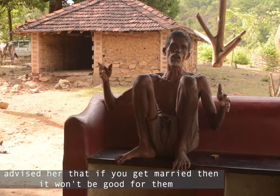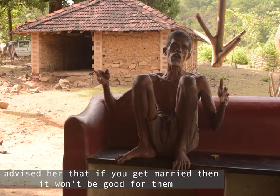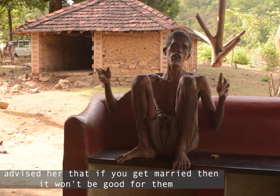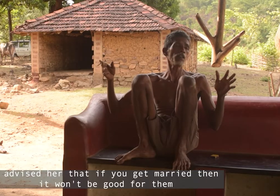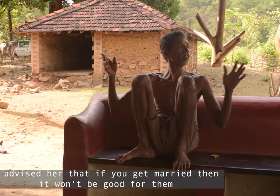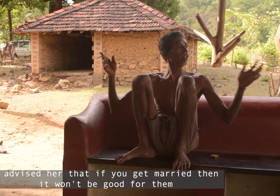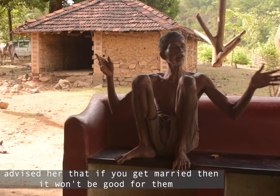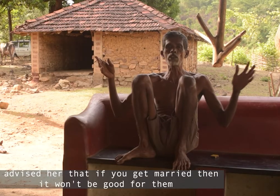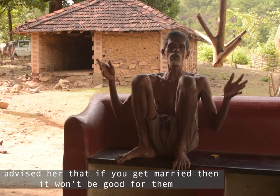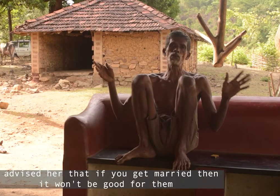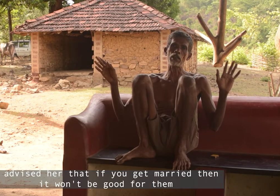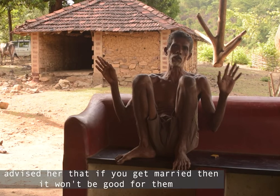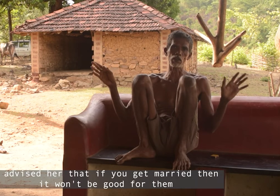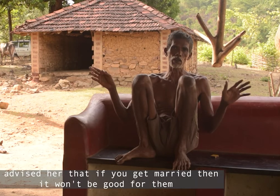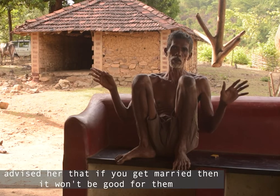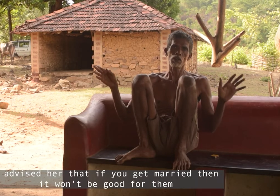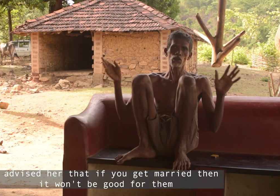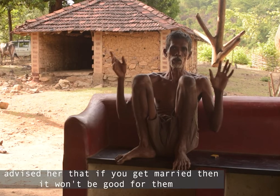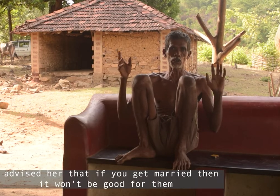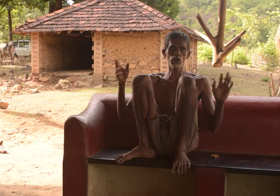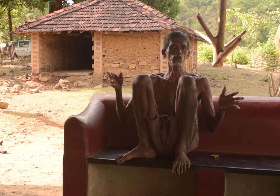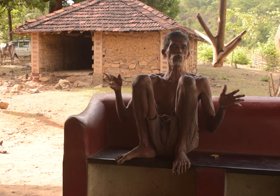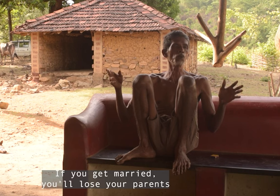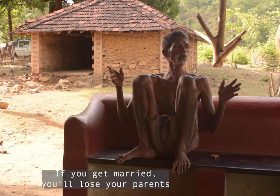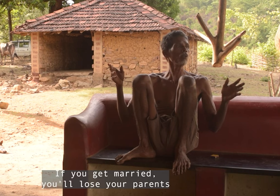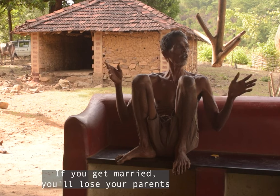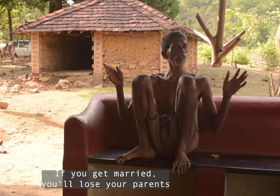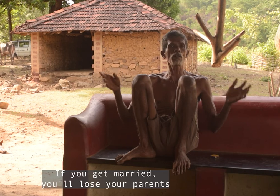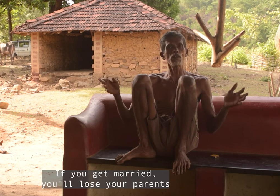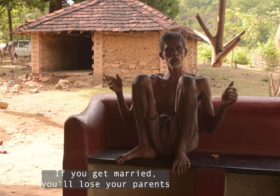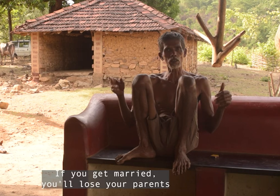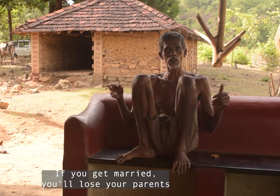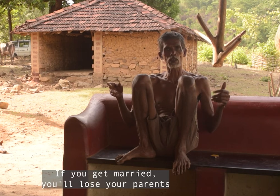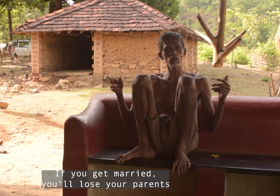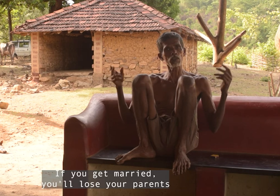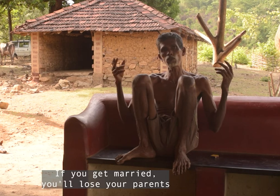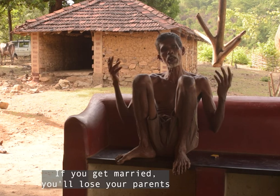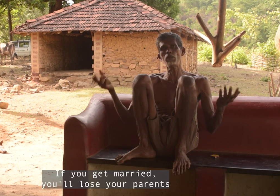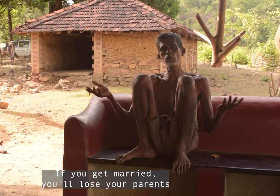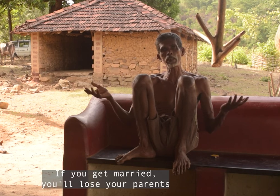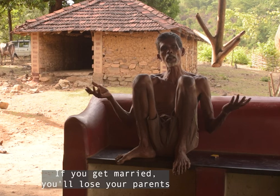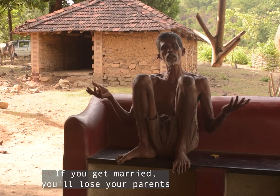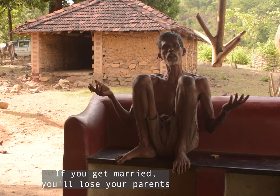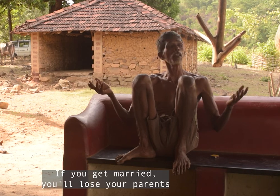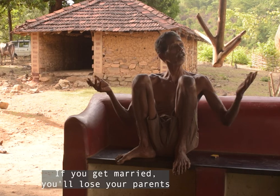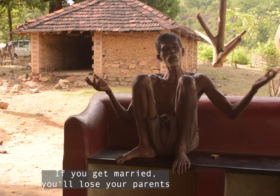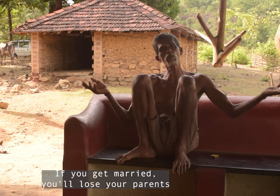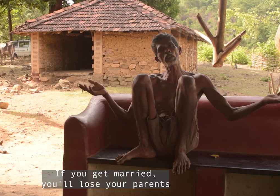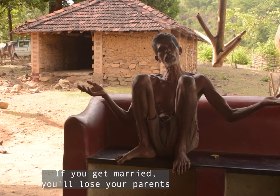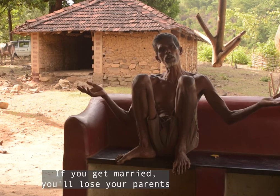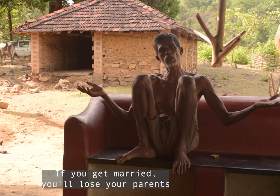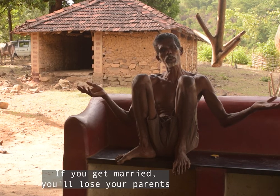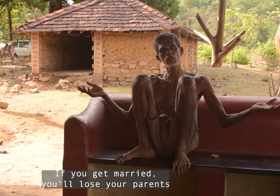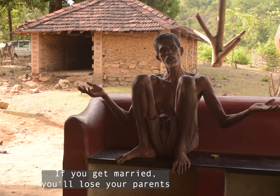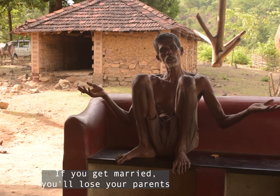होत हिला तुम्ही सांगतो वाईट होणार, नंतर तू हे लग्न करणार, नंतर तुला आई बाबा भेटणार नाही, यार मी